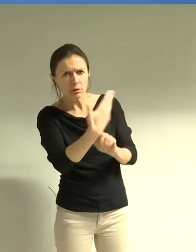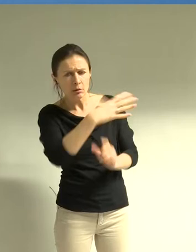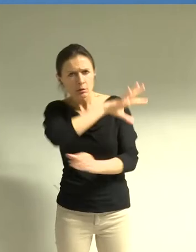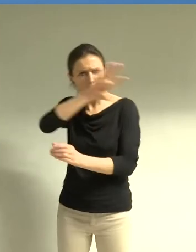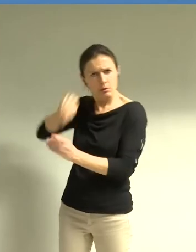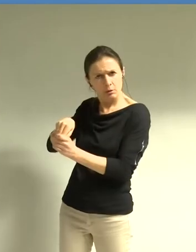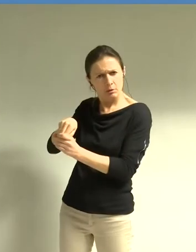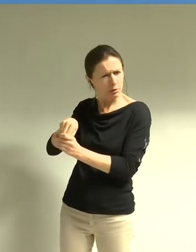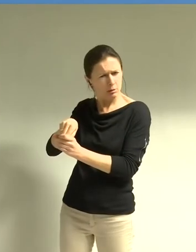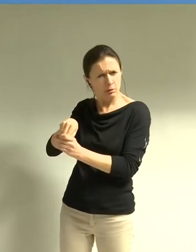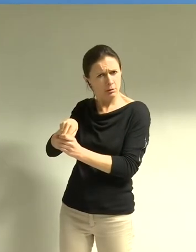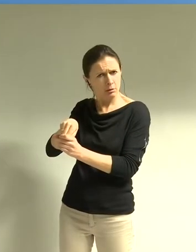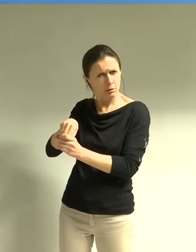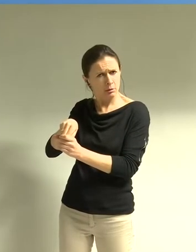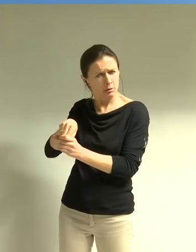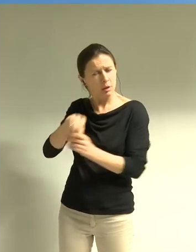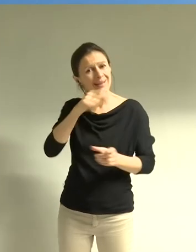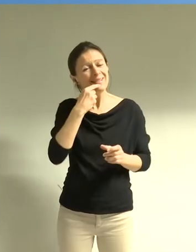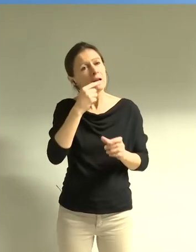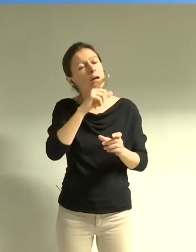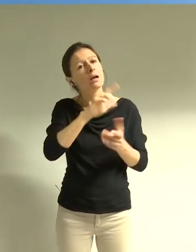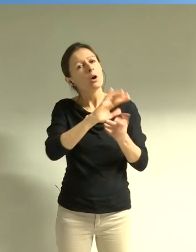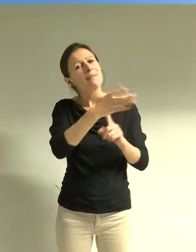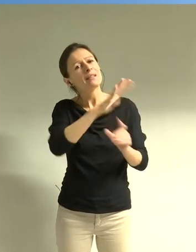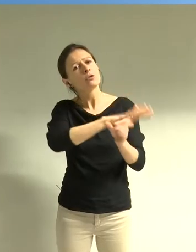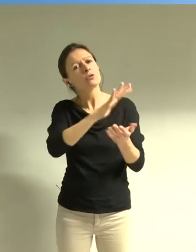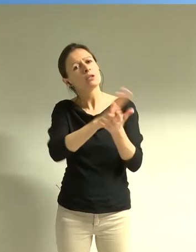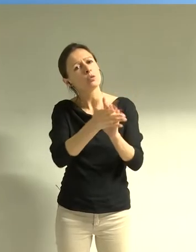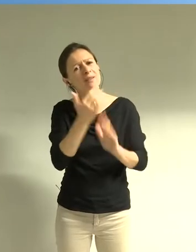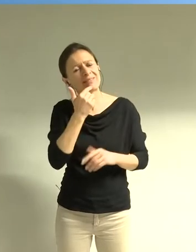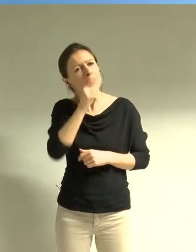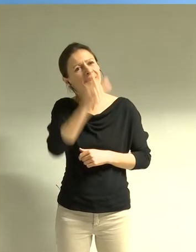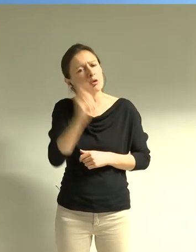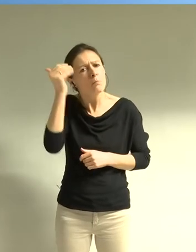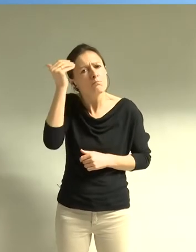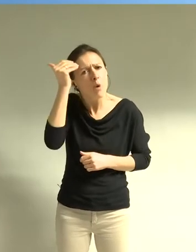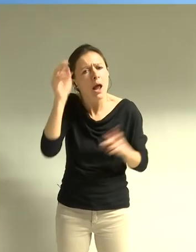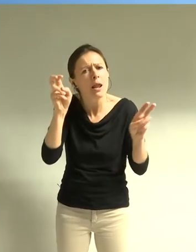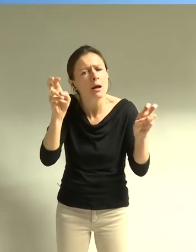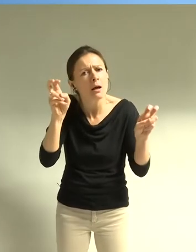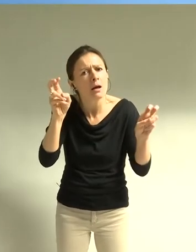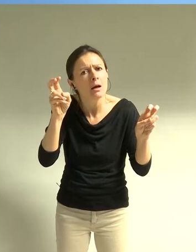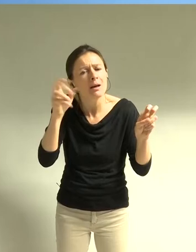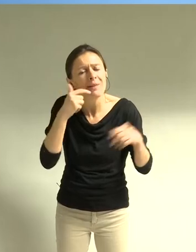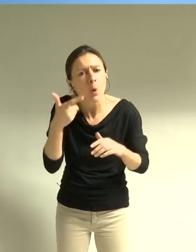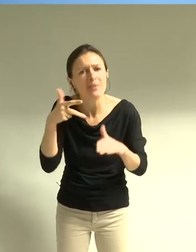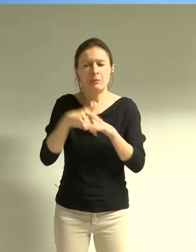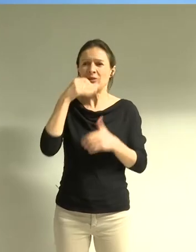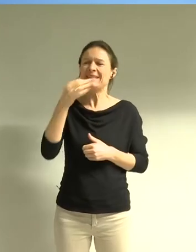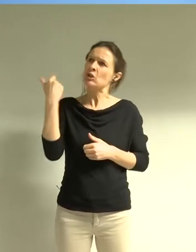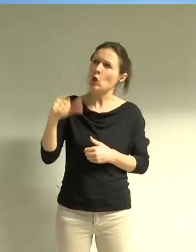ce à dire y compris les personnes morales alors que vous les exclu en début d'article l'article se dit tout et son contraire